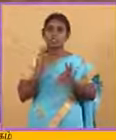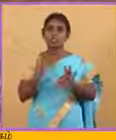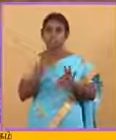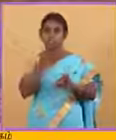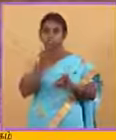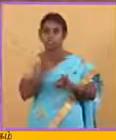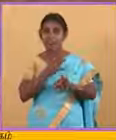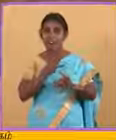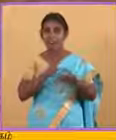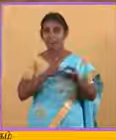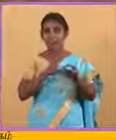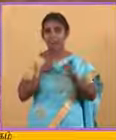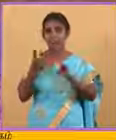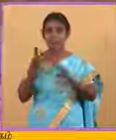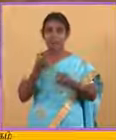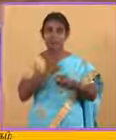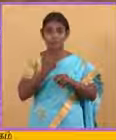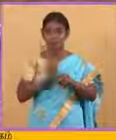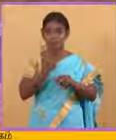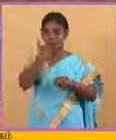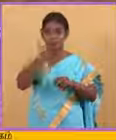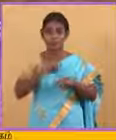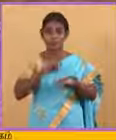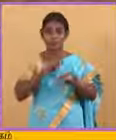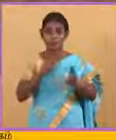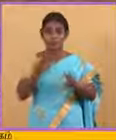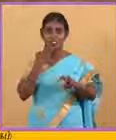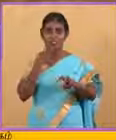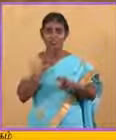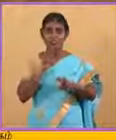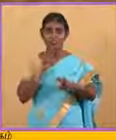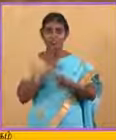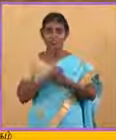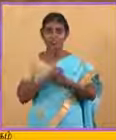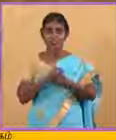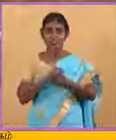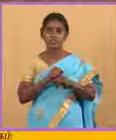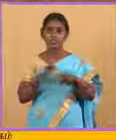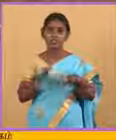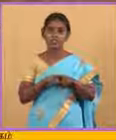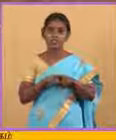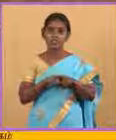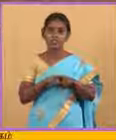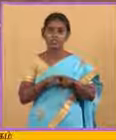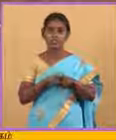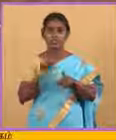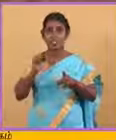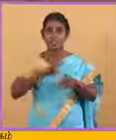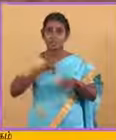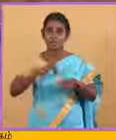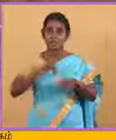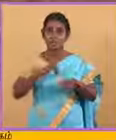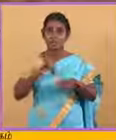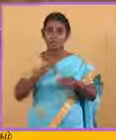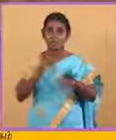மாற்று. அப்படி நீ சிற்பமாக என்னை மாற்றினால் நீயும் உயர்ந்தவனாவாய், நானும் உயர்ந்தவனாவாய்,